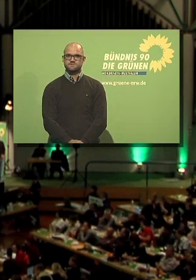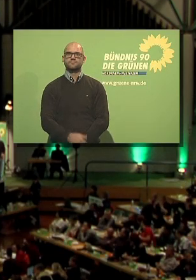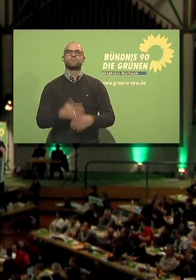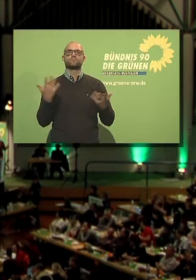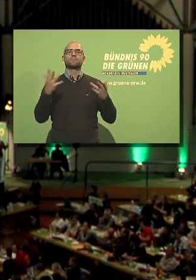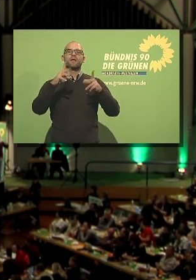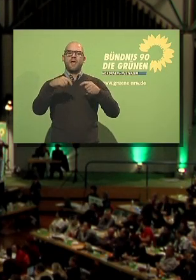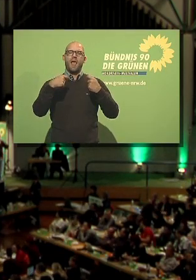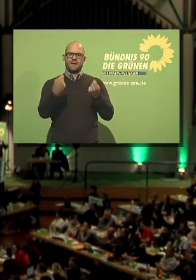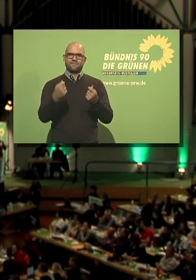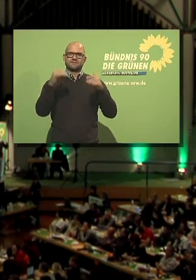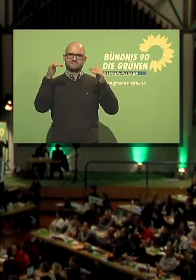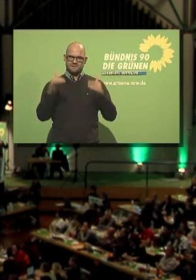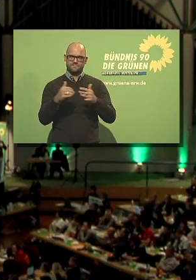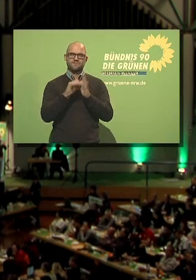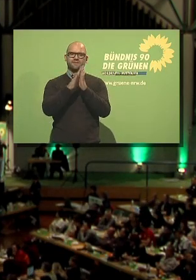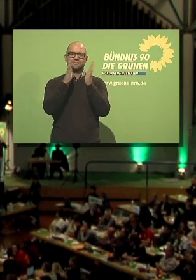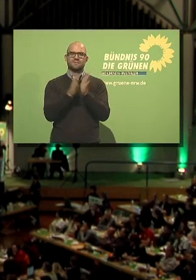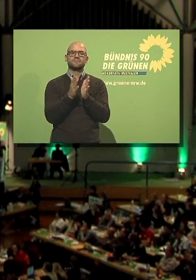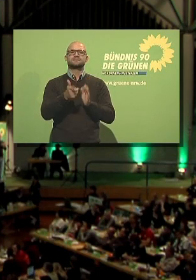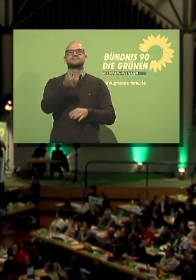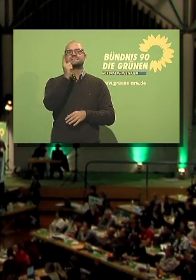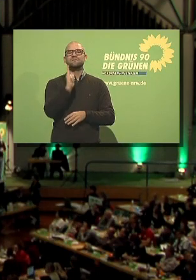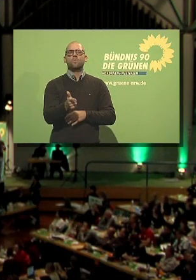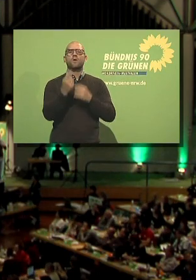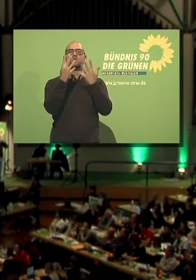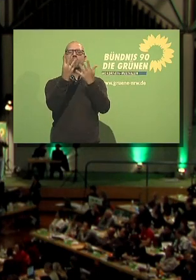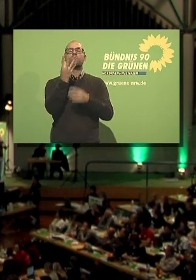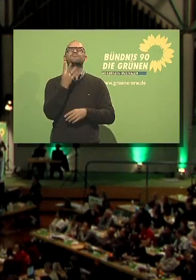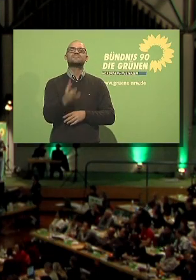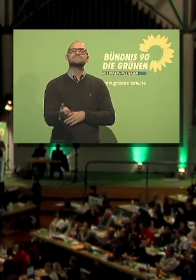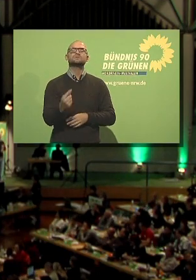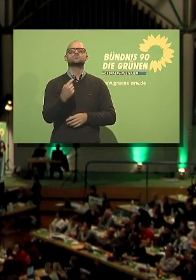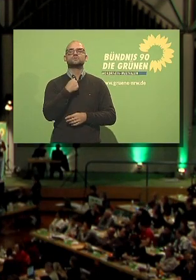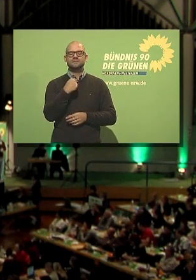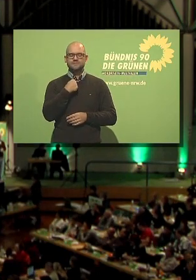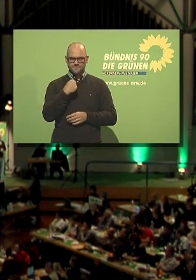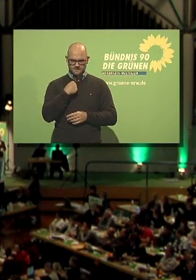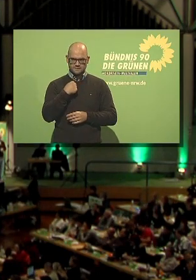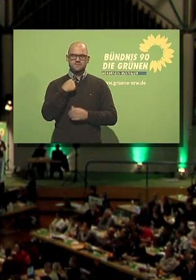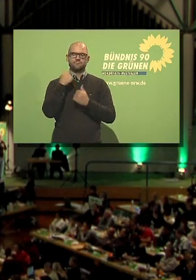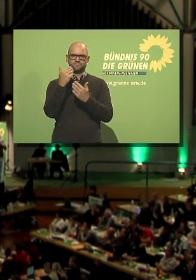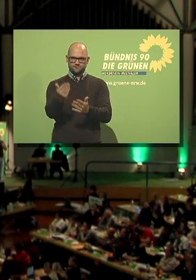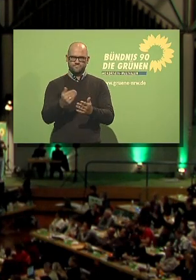Wir haben ein Ergebnis. Es wurden 249 Stimmen abgegeben. Das heißt, das Quorum lag